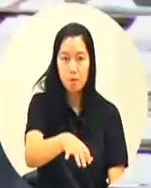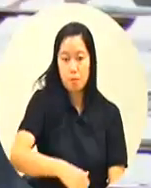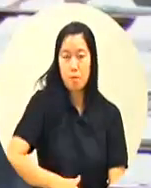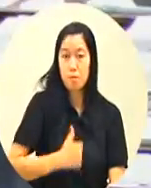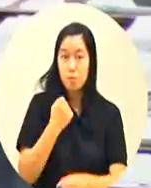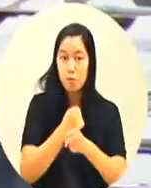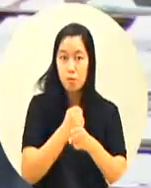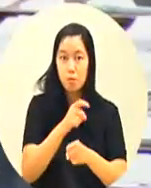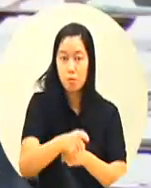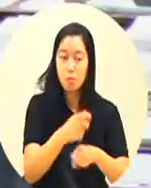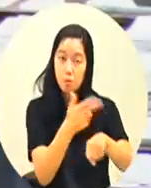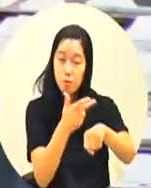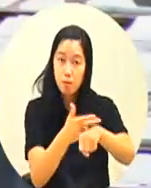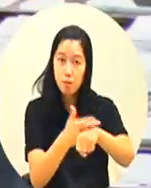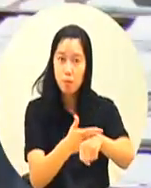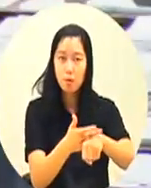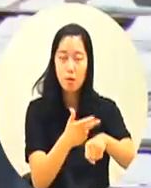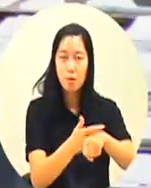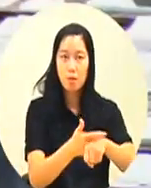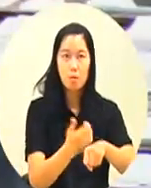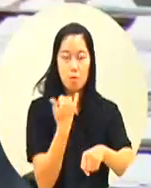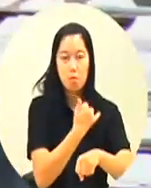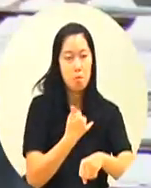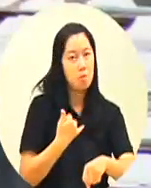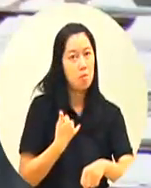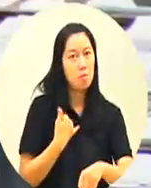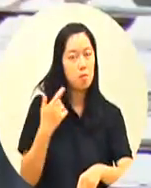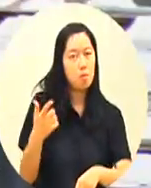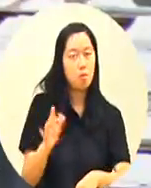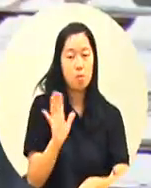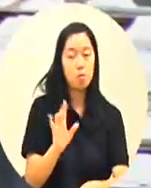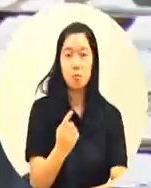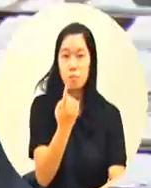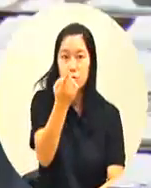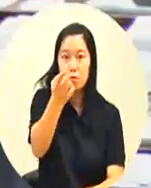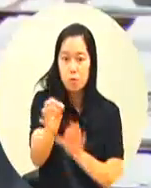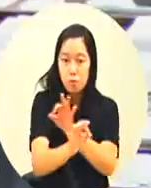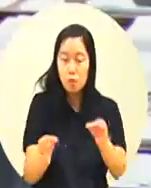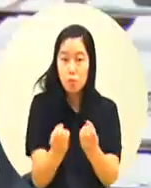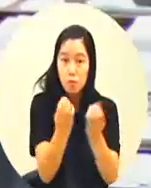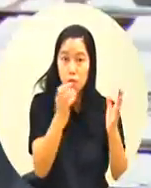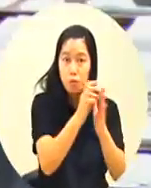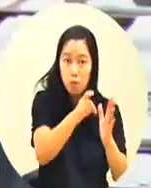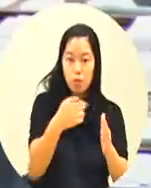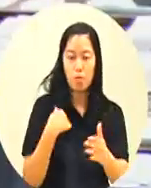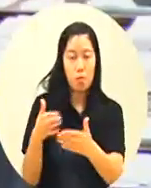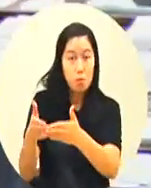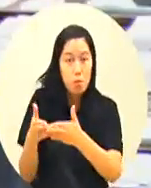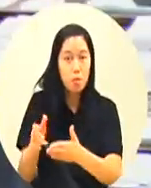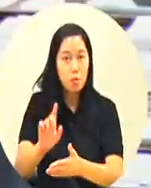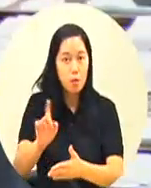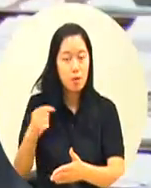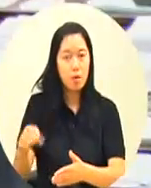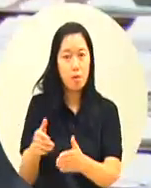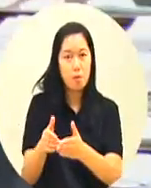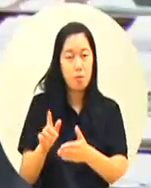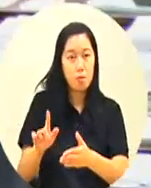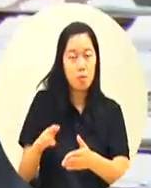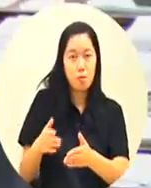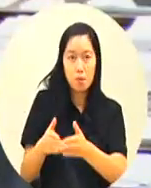的这个技术上面的话，可能不止你们金发局啦，需要的更需要的是